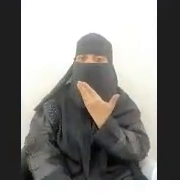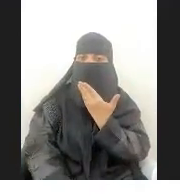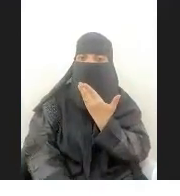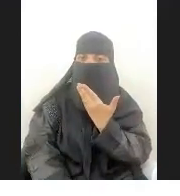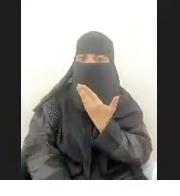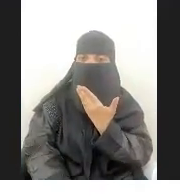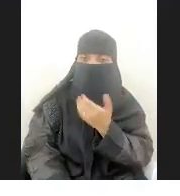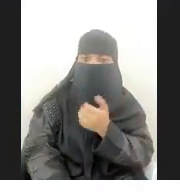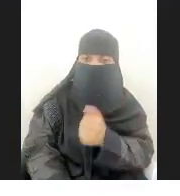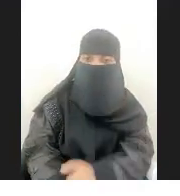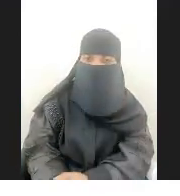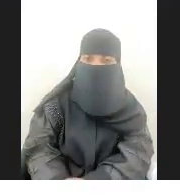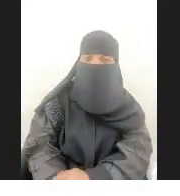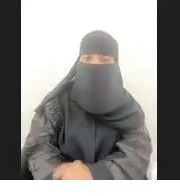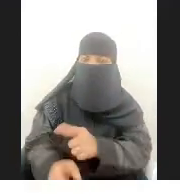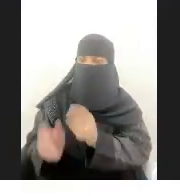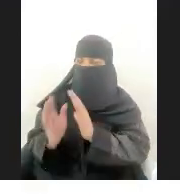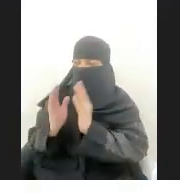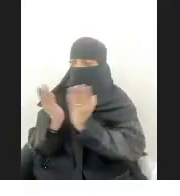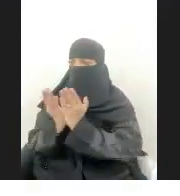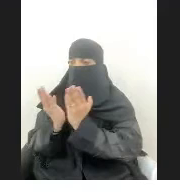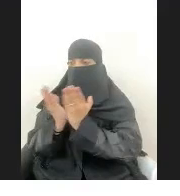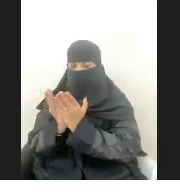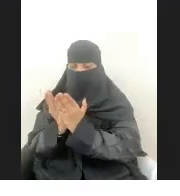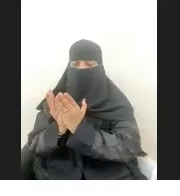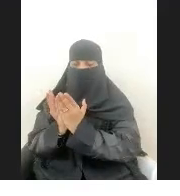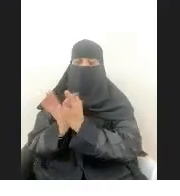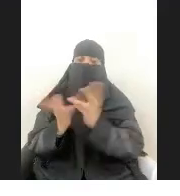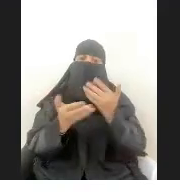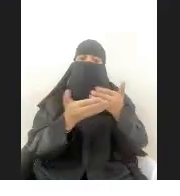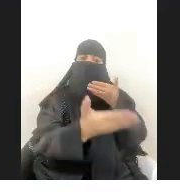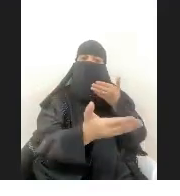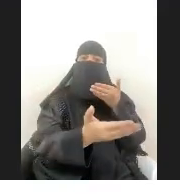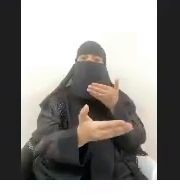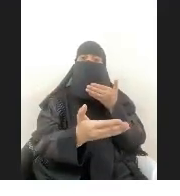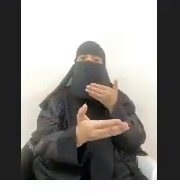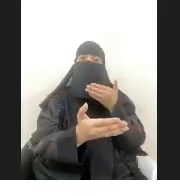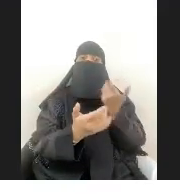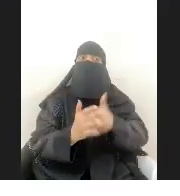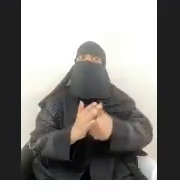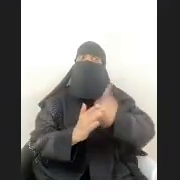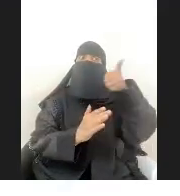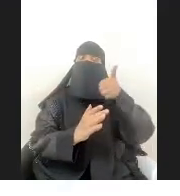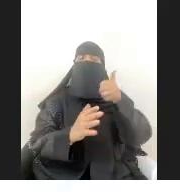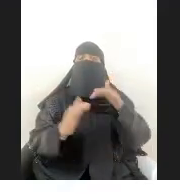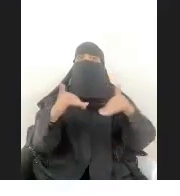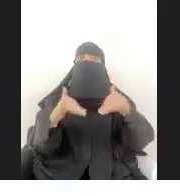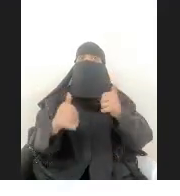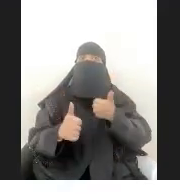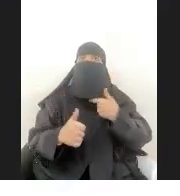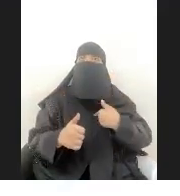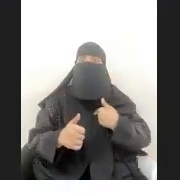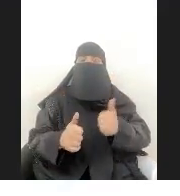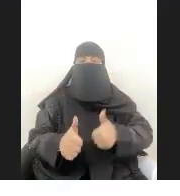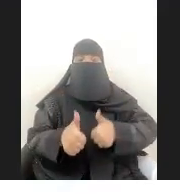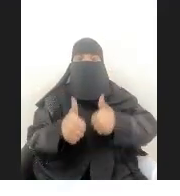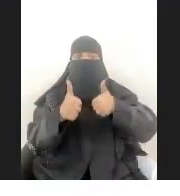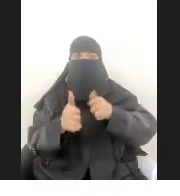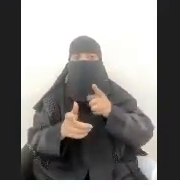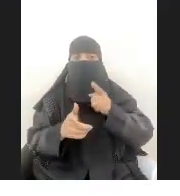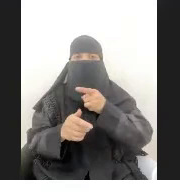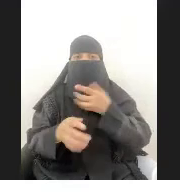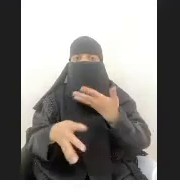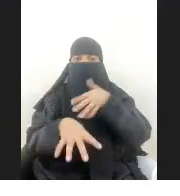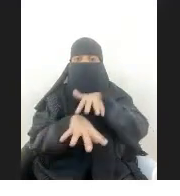إيش أفضل مزيج؟ كيف أن أنا مزيج هذا؟ كيف أفضل طريقة أن أنا أقوم به؟ ما هو دوري